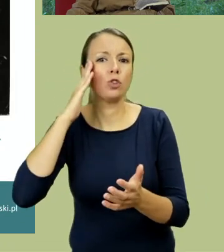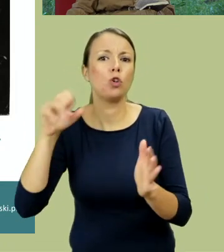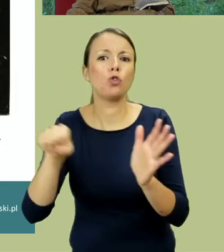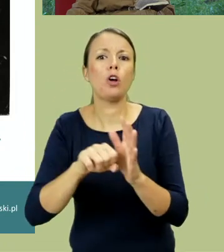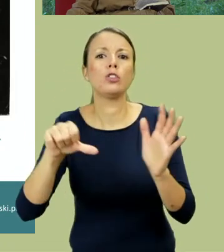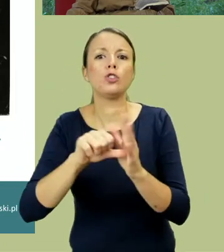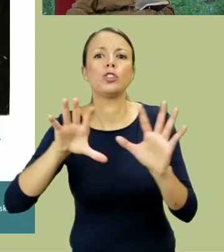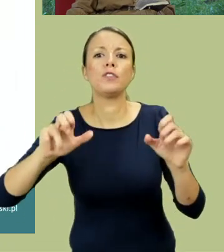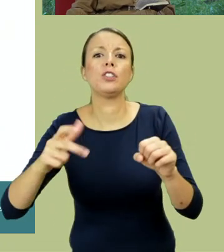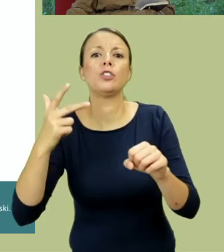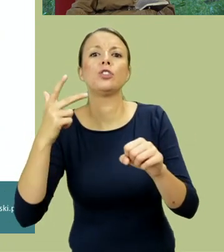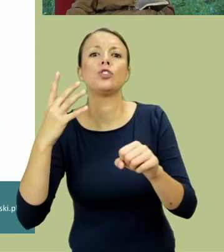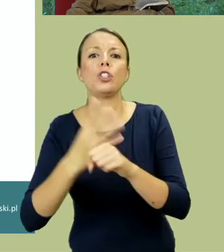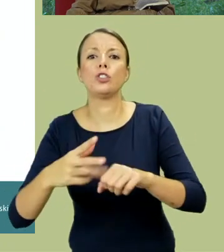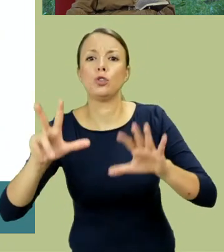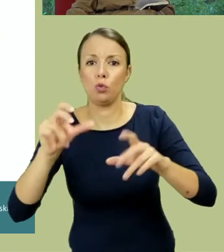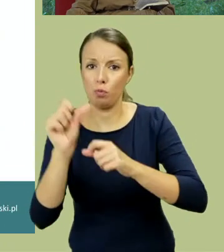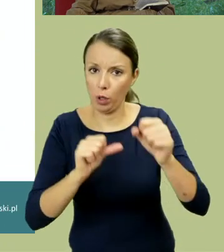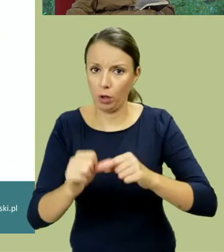1948 roku.